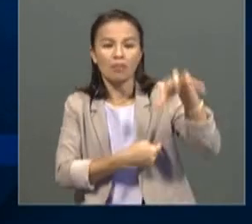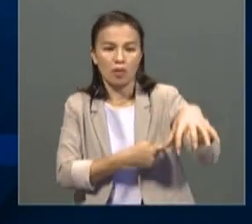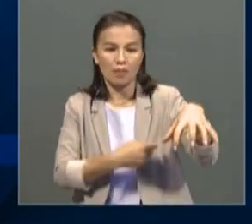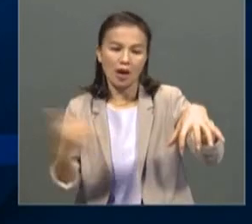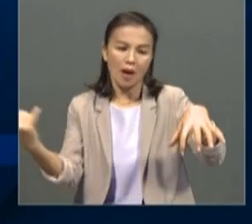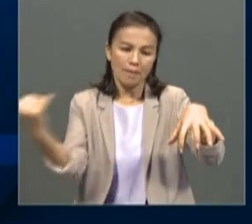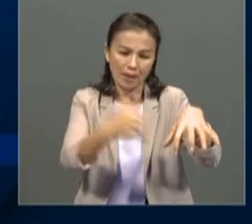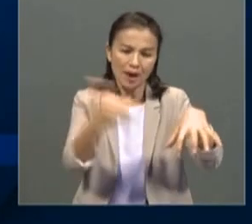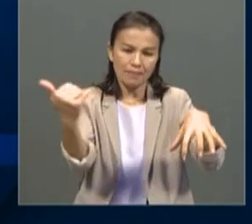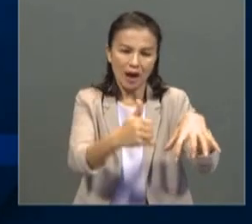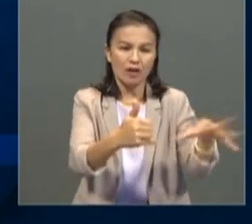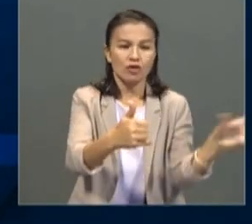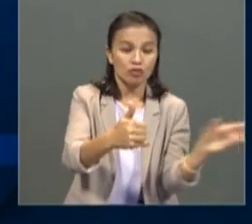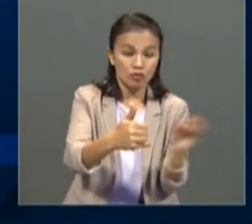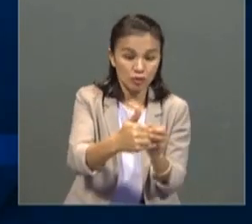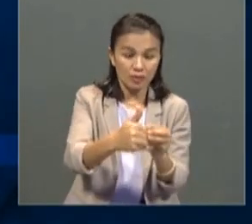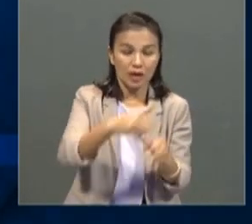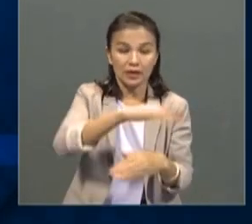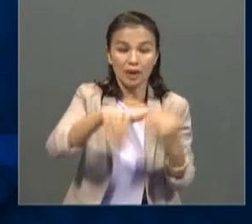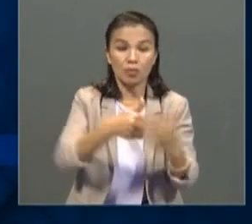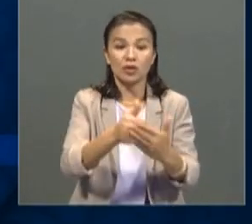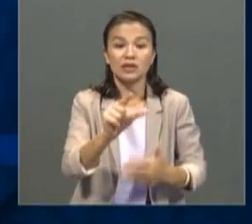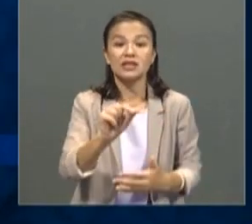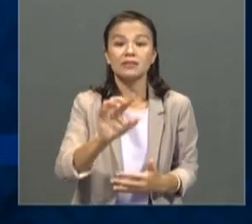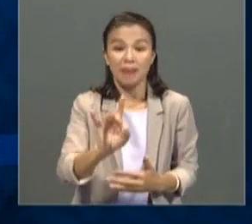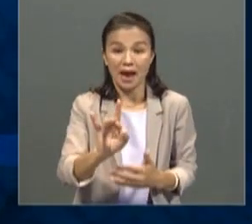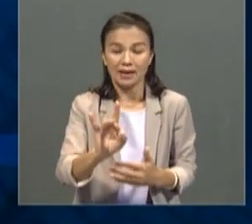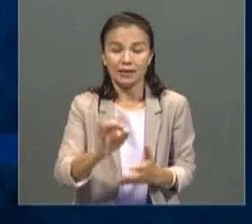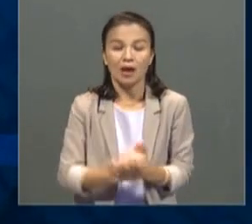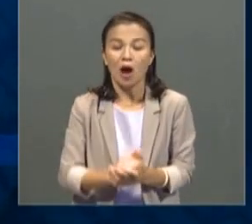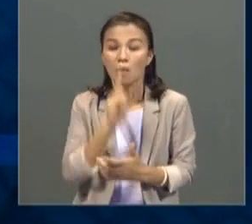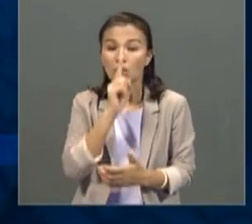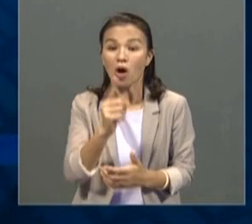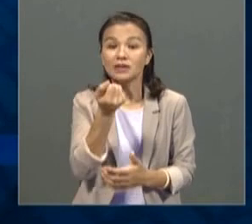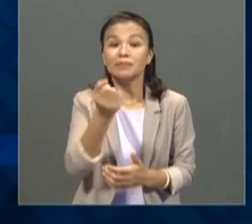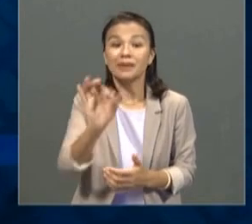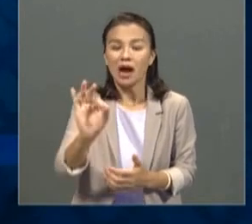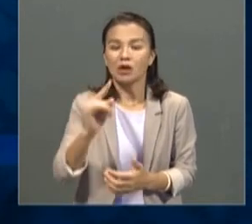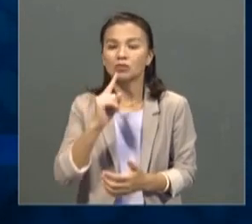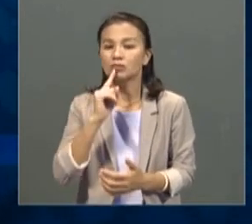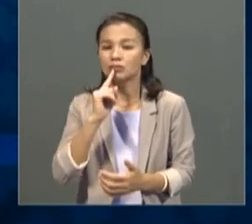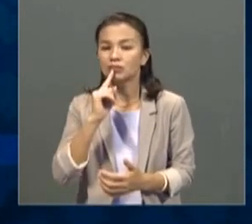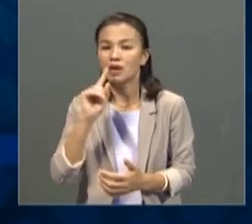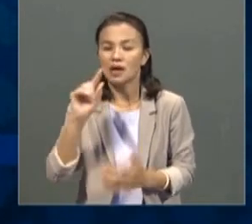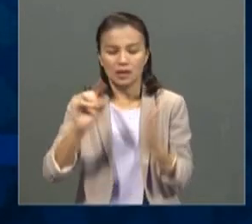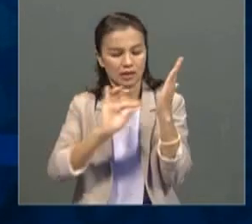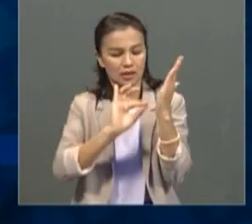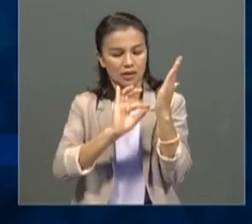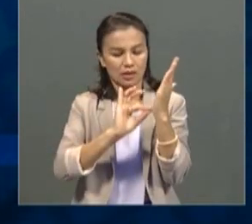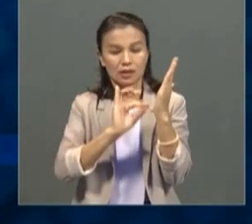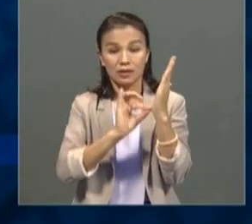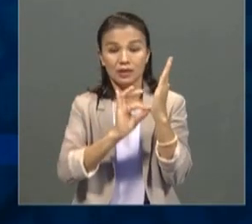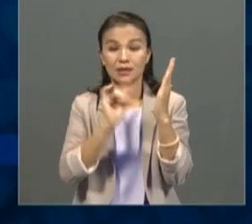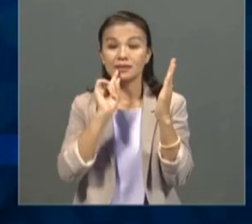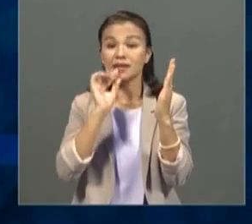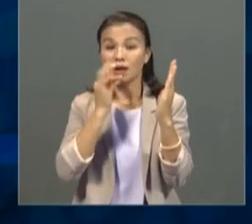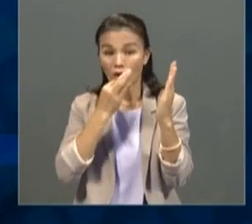အဲ့ဒီကတော့နေမကောင်းလို့လာပြတာ28ယောက်နော်အဲ့28ယောက်ကဘယ်ရလဲဆိုရင်19ယောက်ကစမူစာခွန်အားလာ